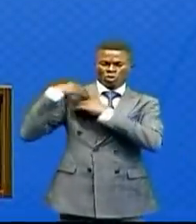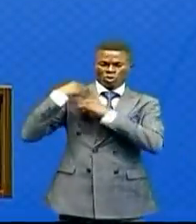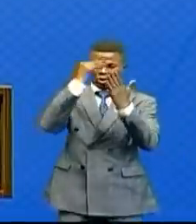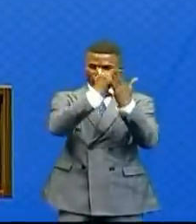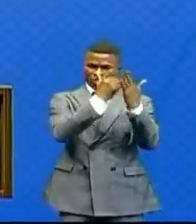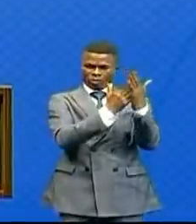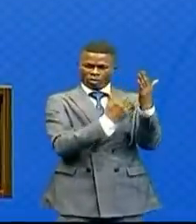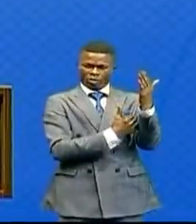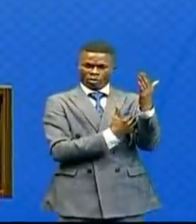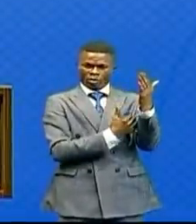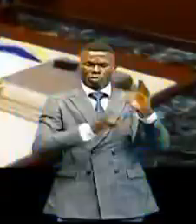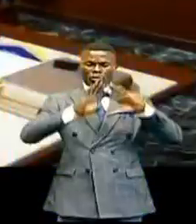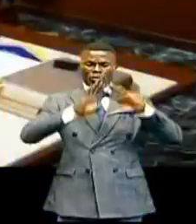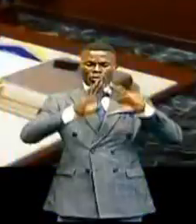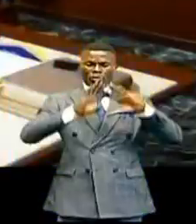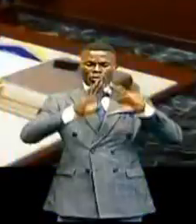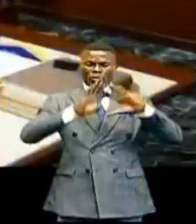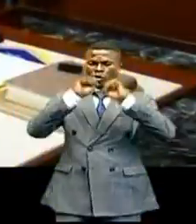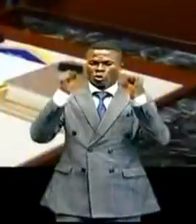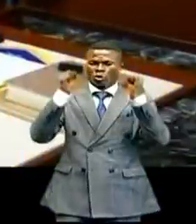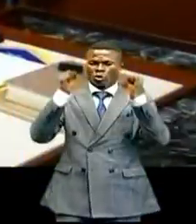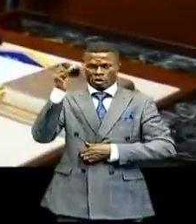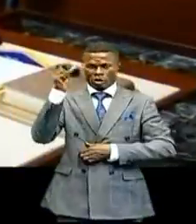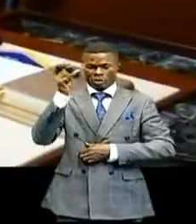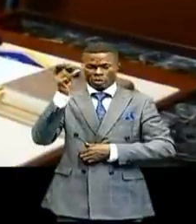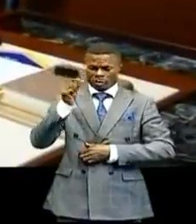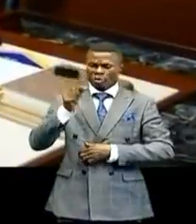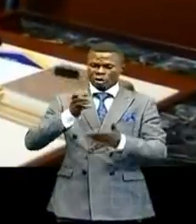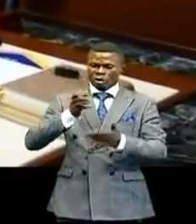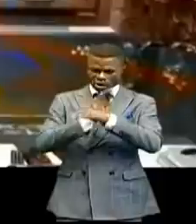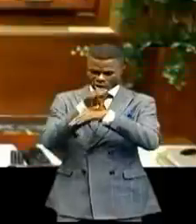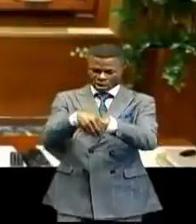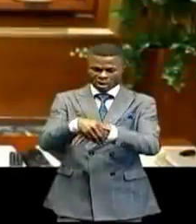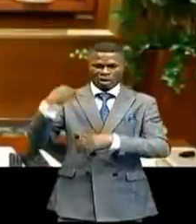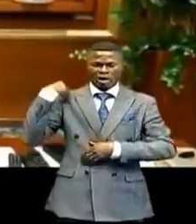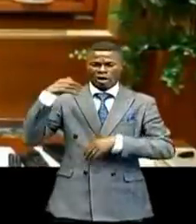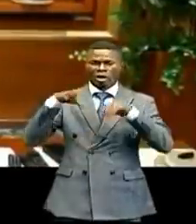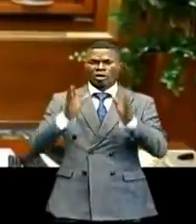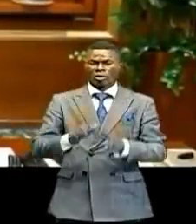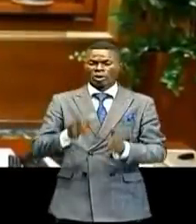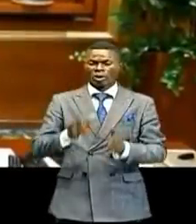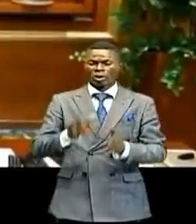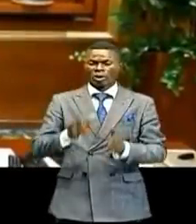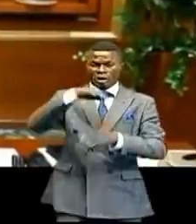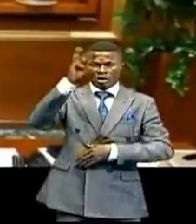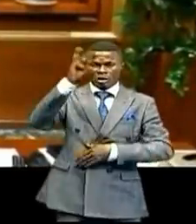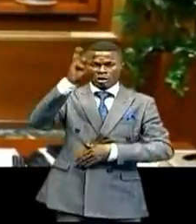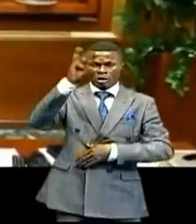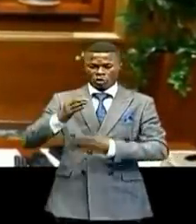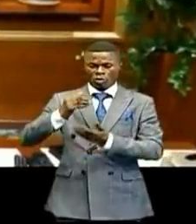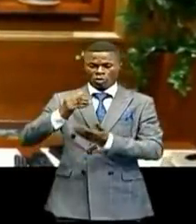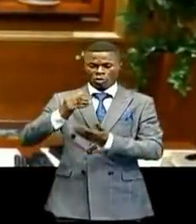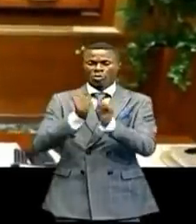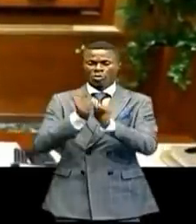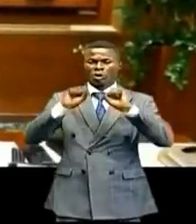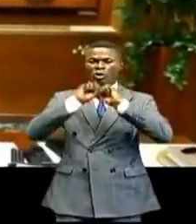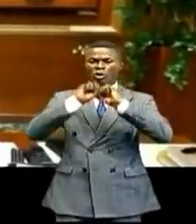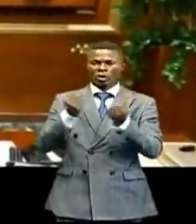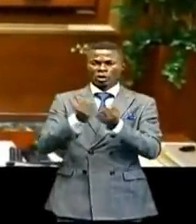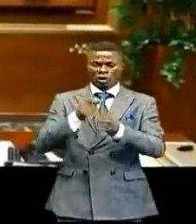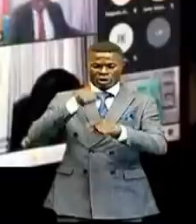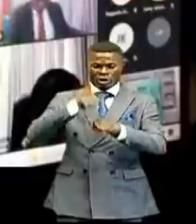d'identifier toutes les sociétés minières censées céder à l'État congolais 10% de leur capital social au moment